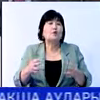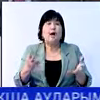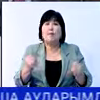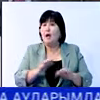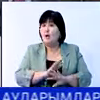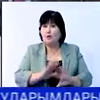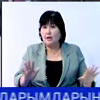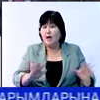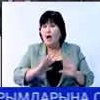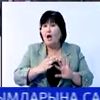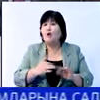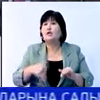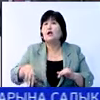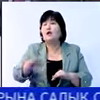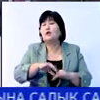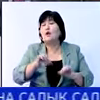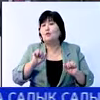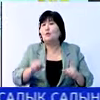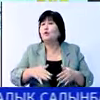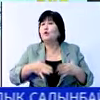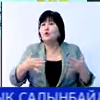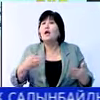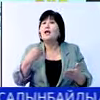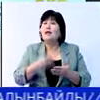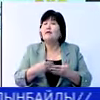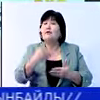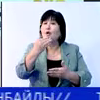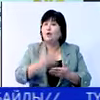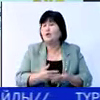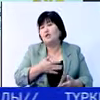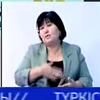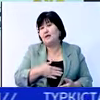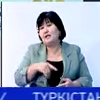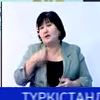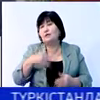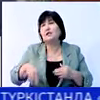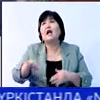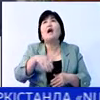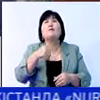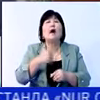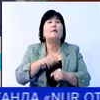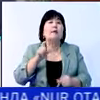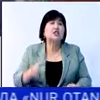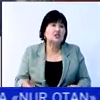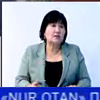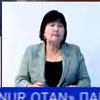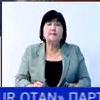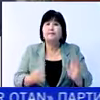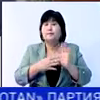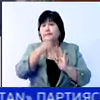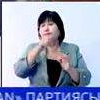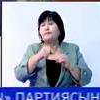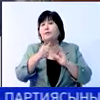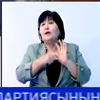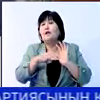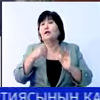мақұлданбаған. Ауданның әлеуеті мүмкіндігі зор, алайда инвест көрсеткіште мәз емес, деді аймақ басшысы. 9 айда 16,1 миллиард